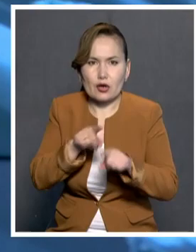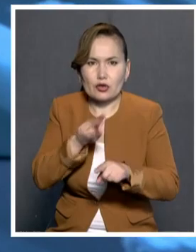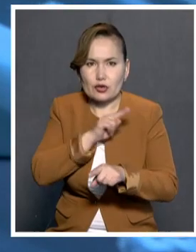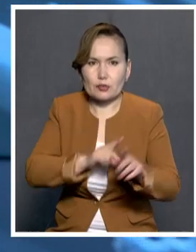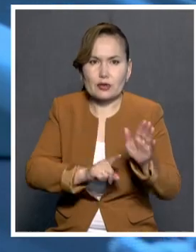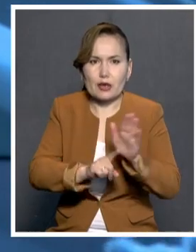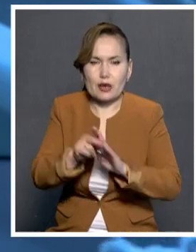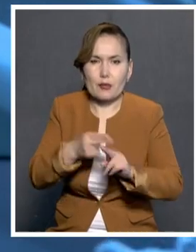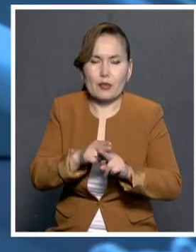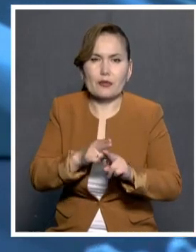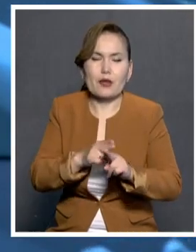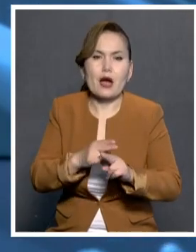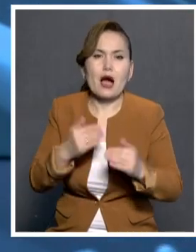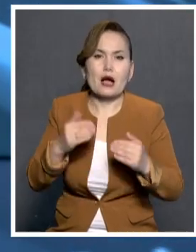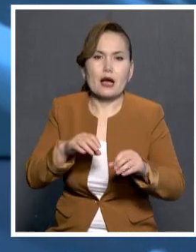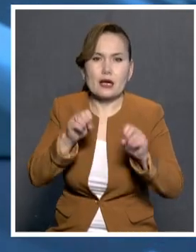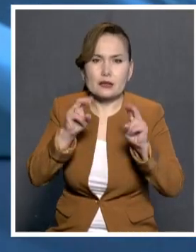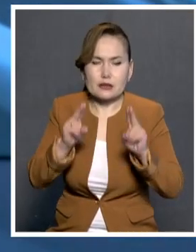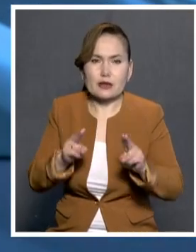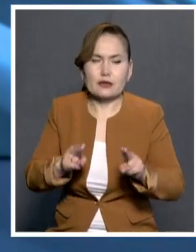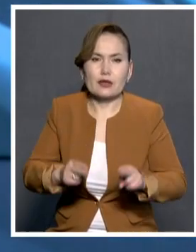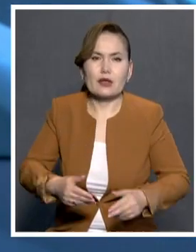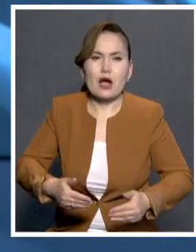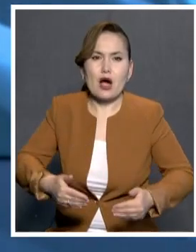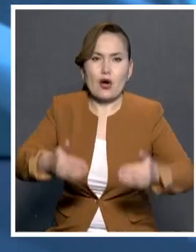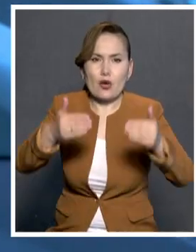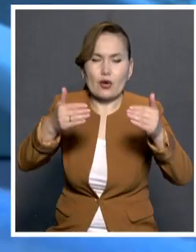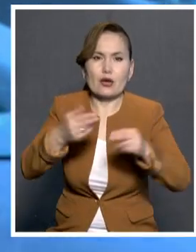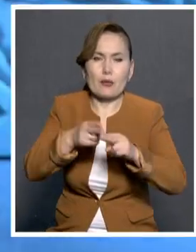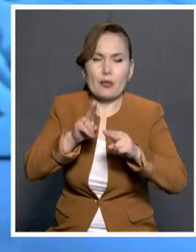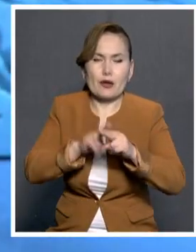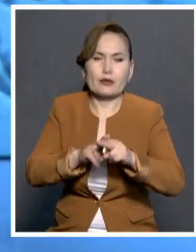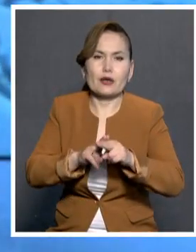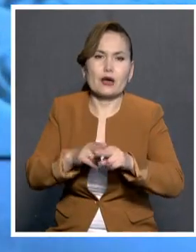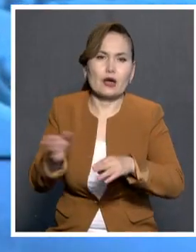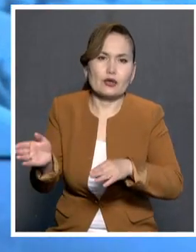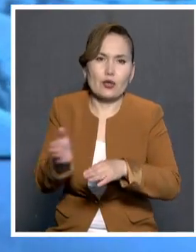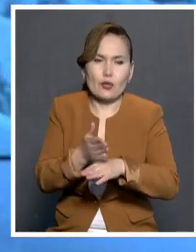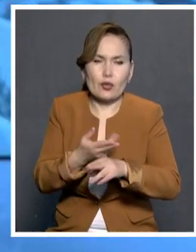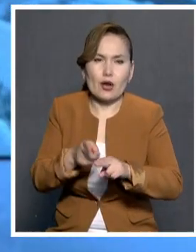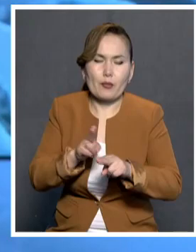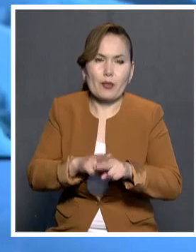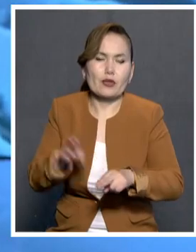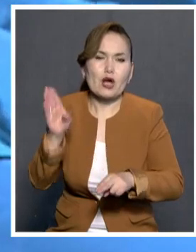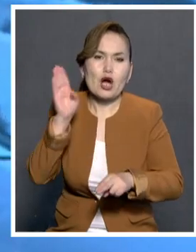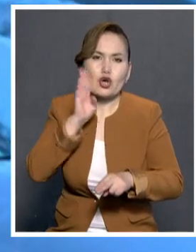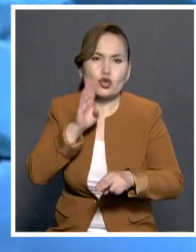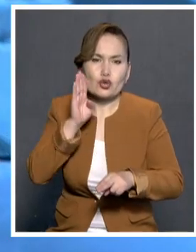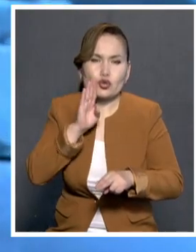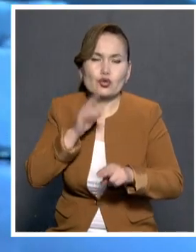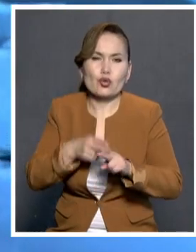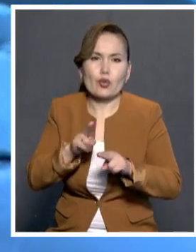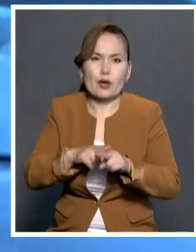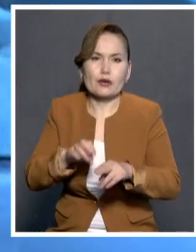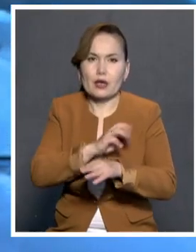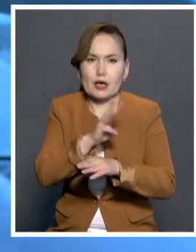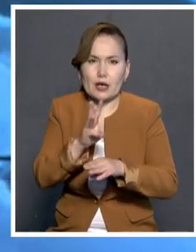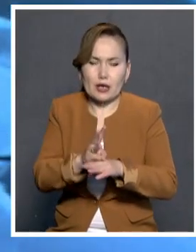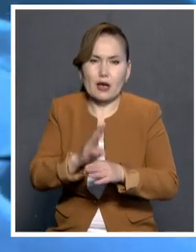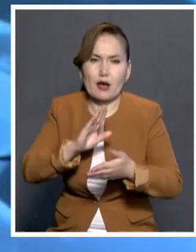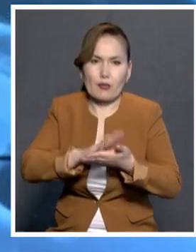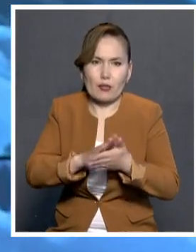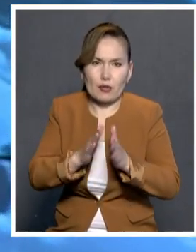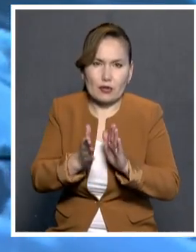жүргізілді. Қорғаушылар кері алынған соң қоршаулар келе алынған соң малды өзеннен суаруға және алқаптарға су жеткізуге